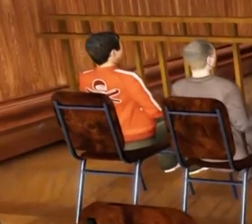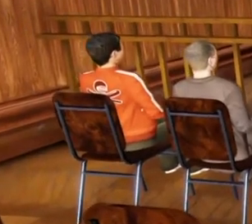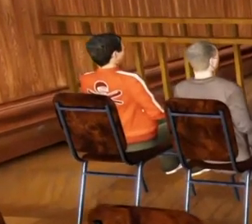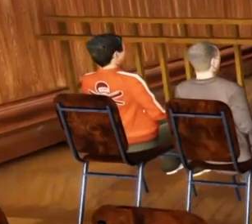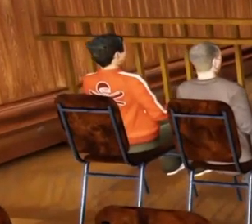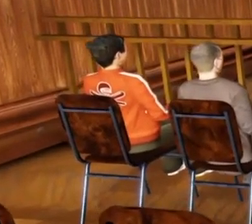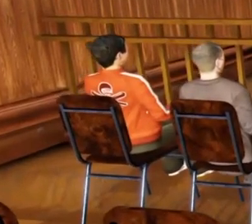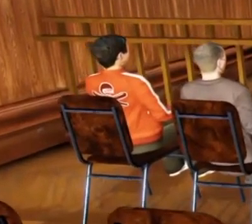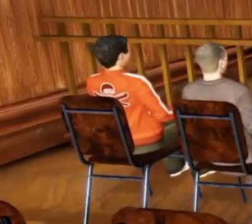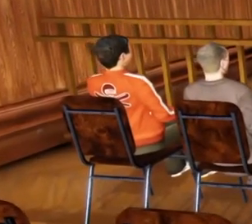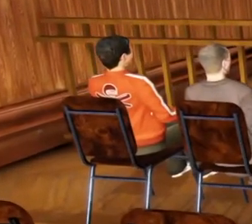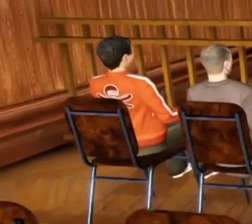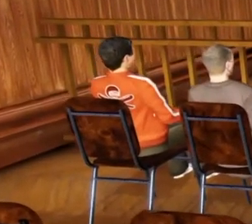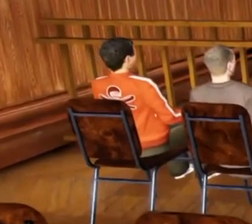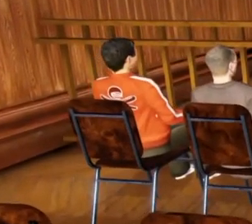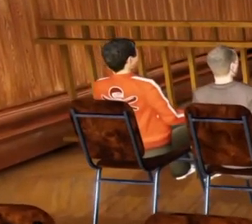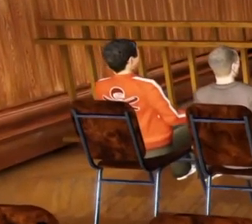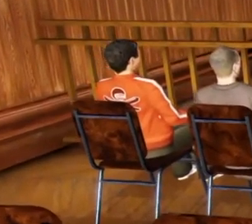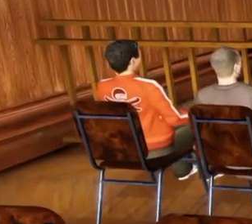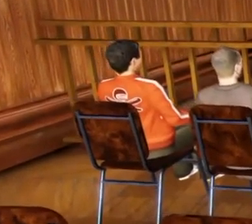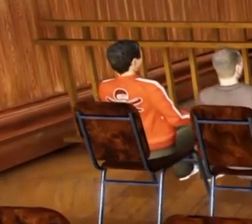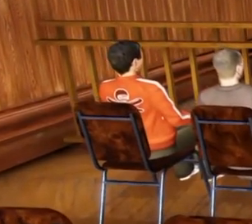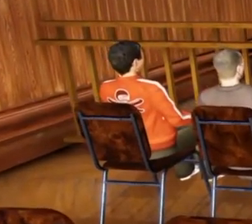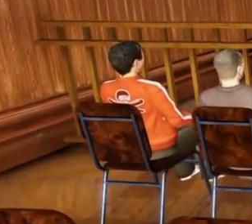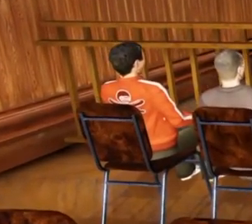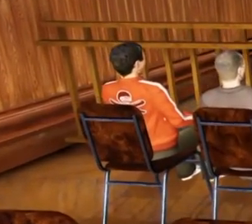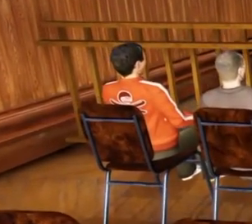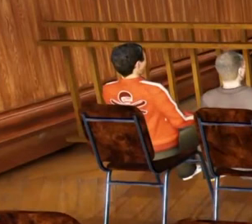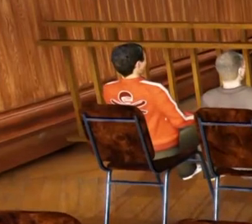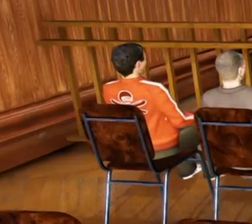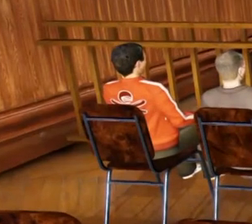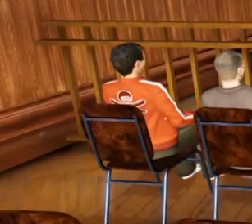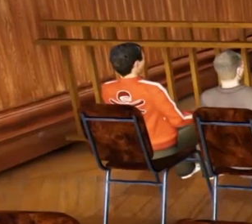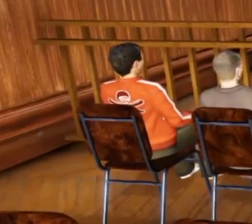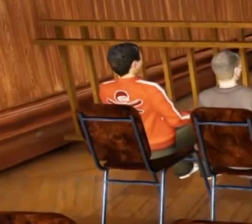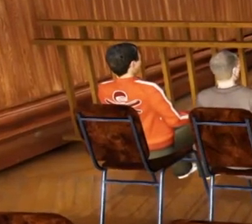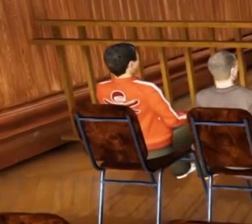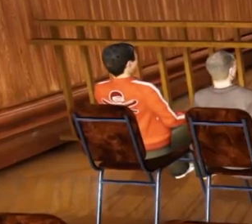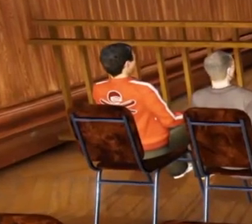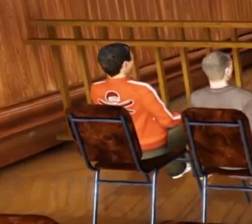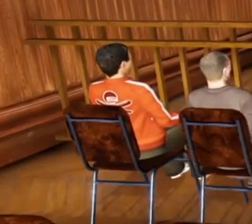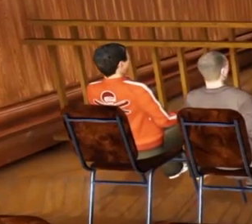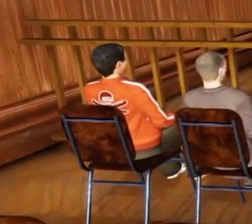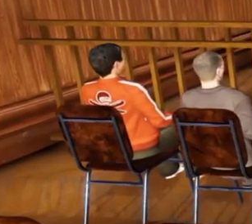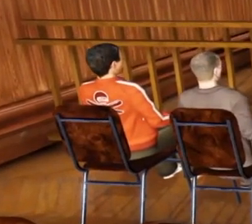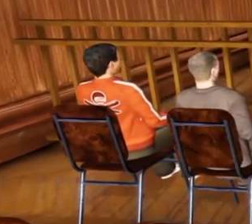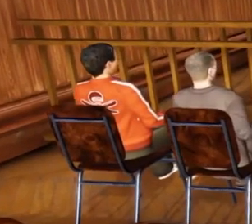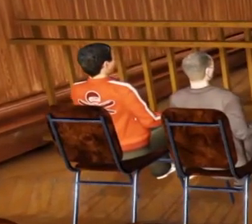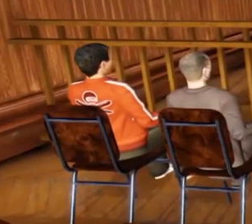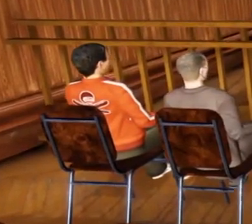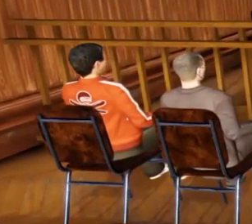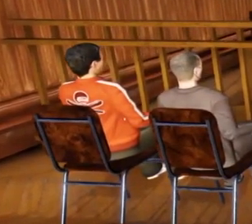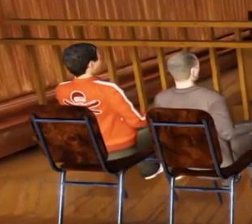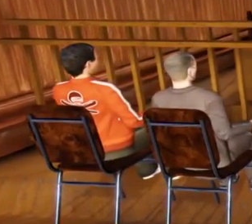εξαντλείται το ωράριο κάθε φορά γιατί αν σκεφτείτε ότι μιλάμε για 24 κατηγορούμενους μόνο οι αγορεύσεις των συνηγόρων